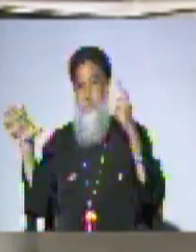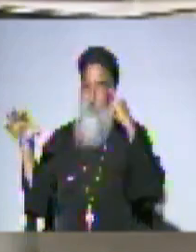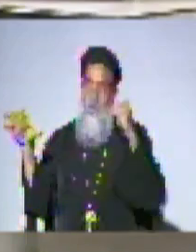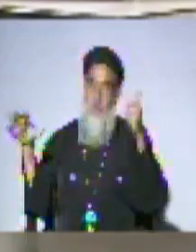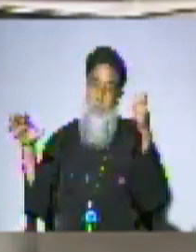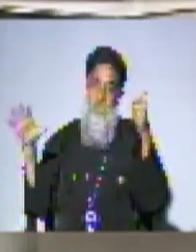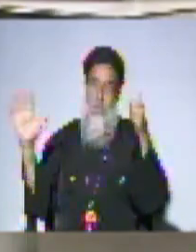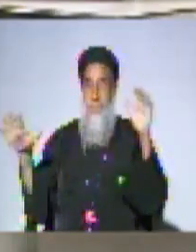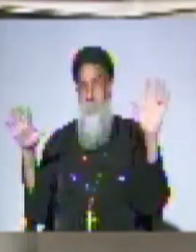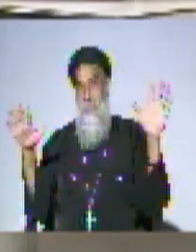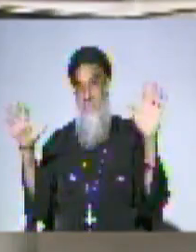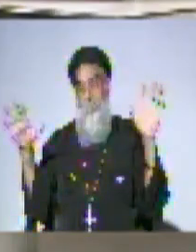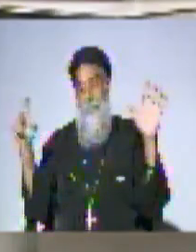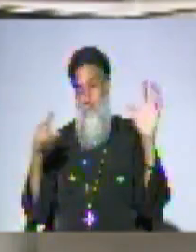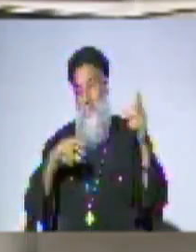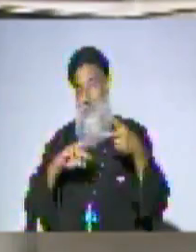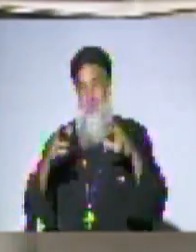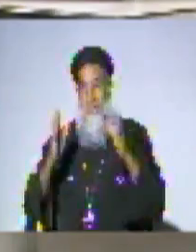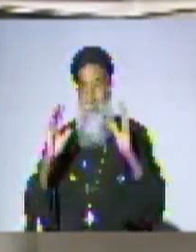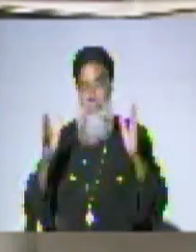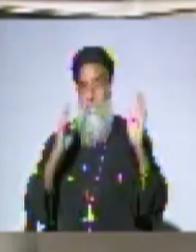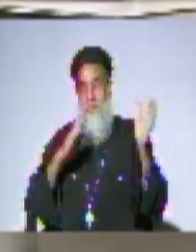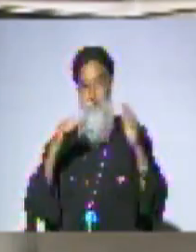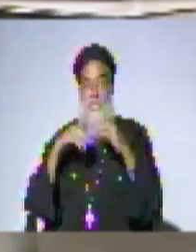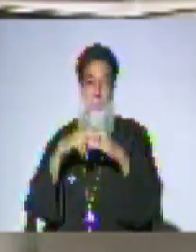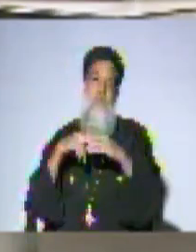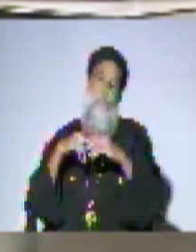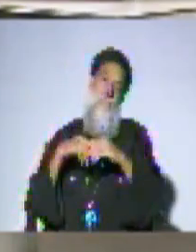يعني النوعين كانوا موجودين يعني،